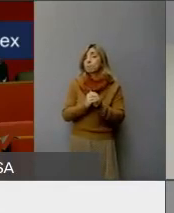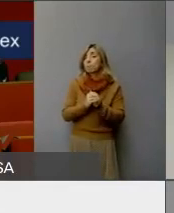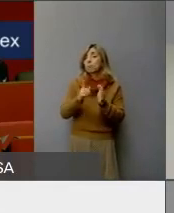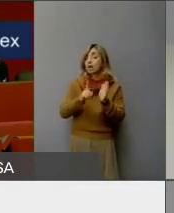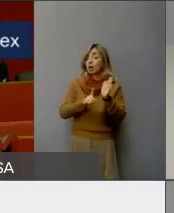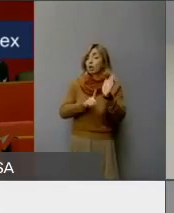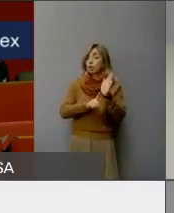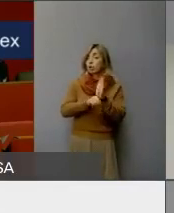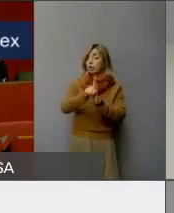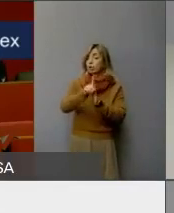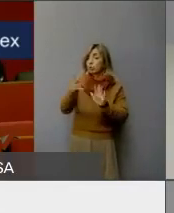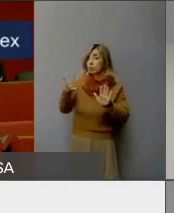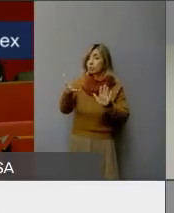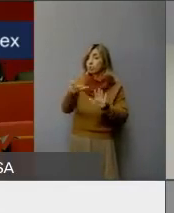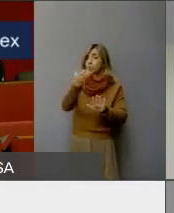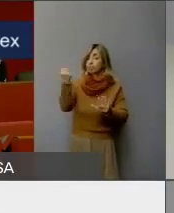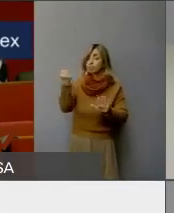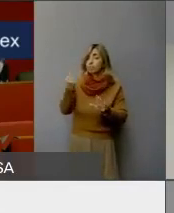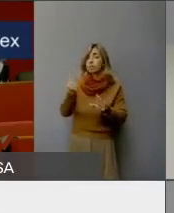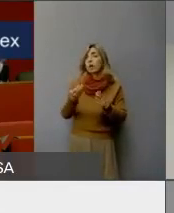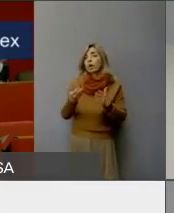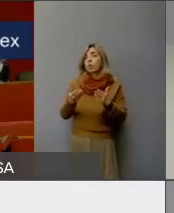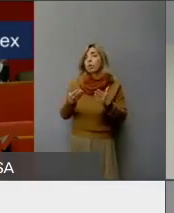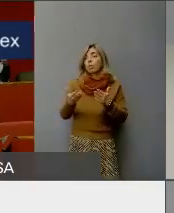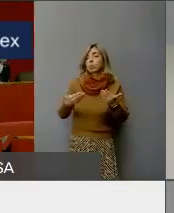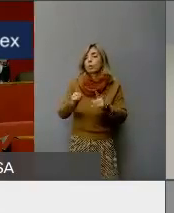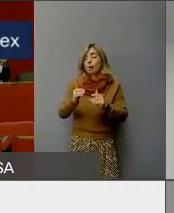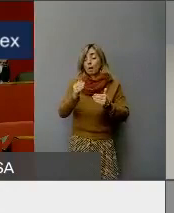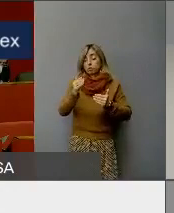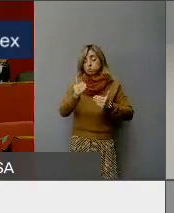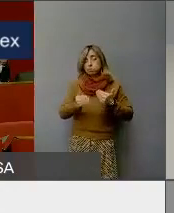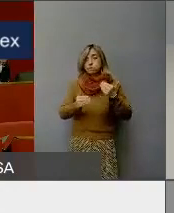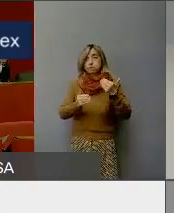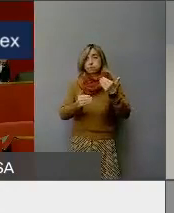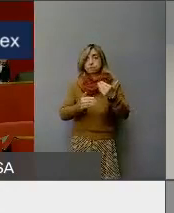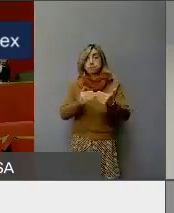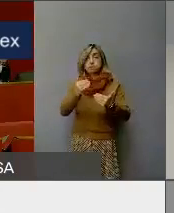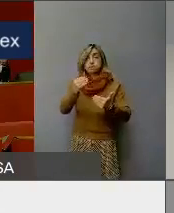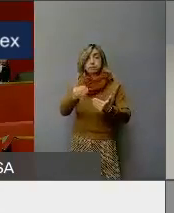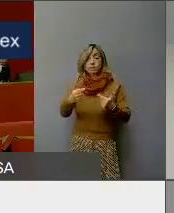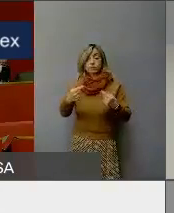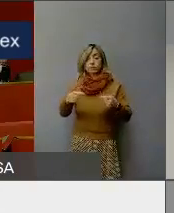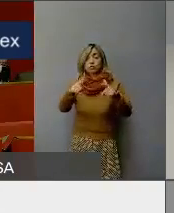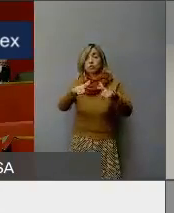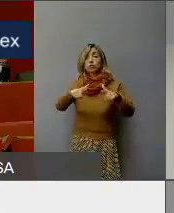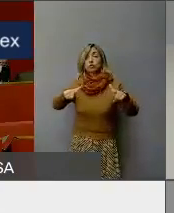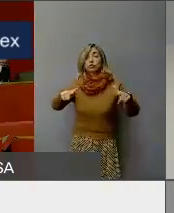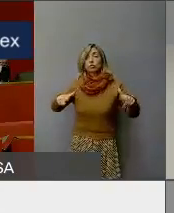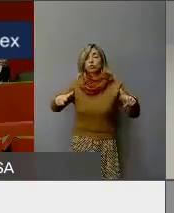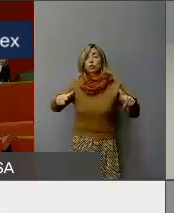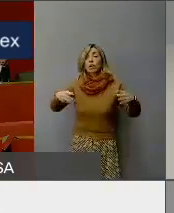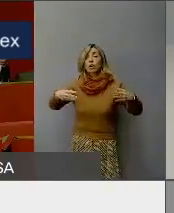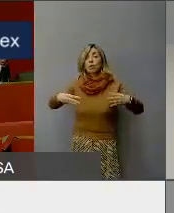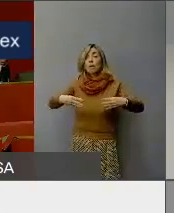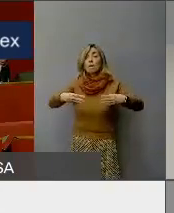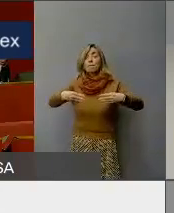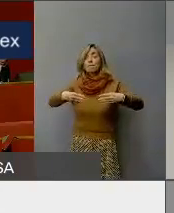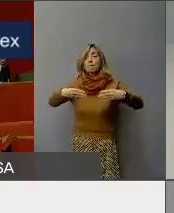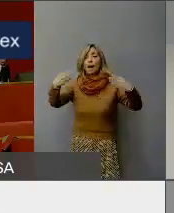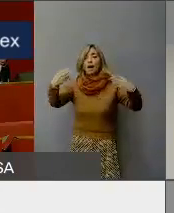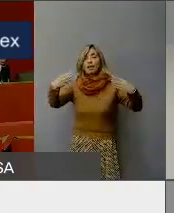ovviamente in maniera progressiva fare in modo che nella nostra città ci siano sempre meno barriere architettoniche